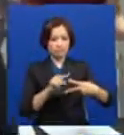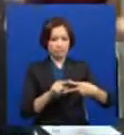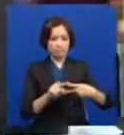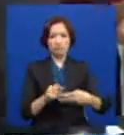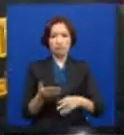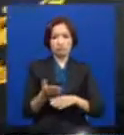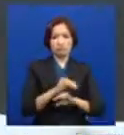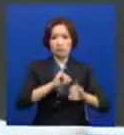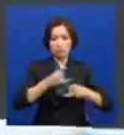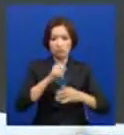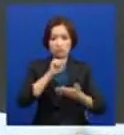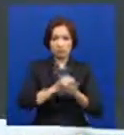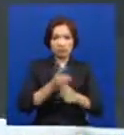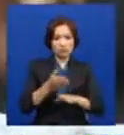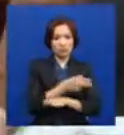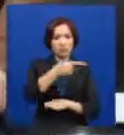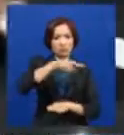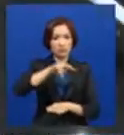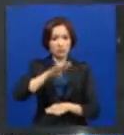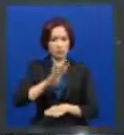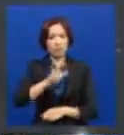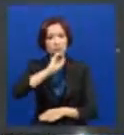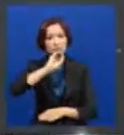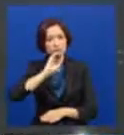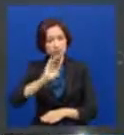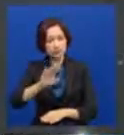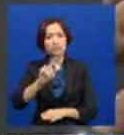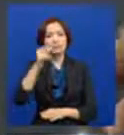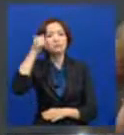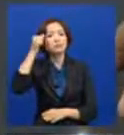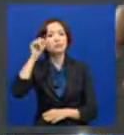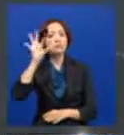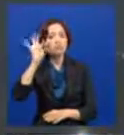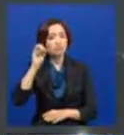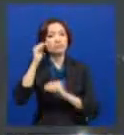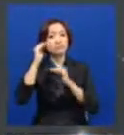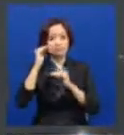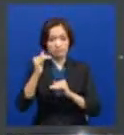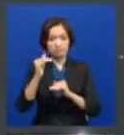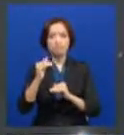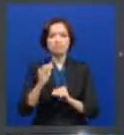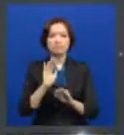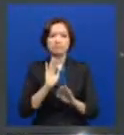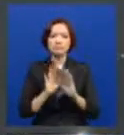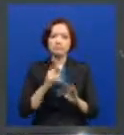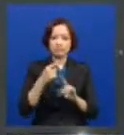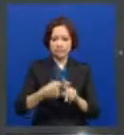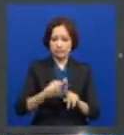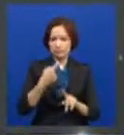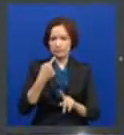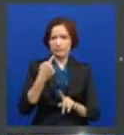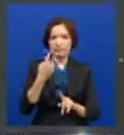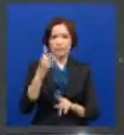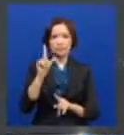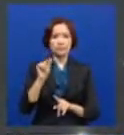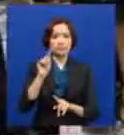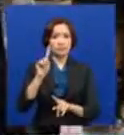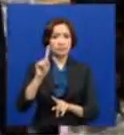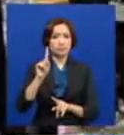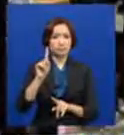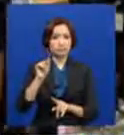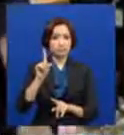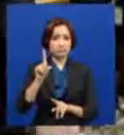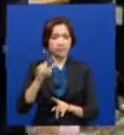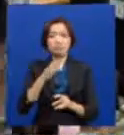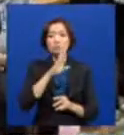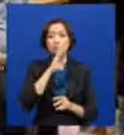ใช้พรบ.ดังกล่าวต้องแจ้งการครอบครองภายใน90วันหรือไม่เกิน21เมษายน2558ห